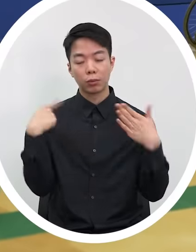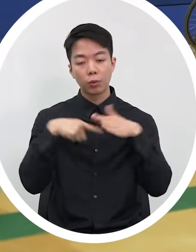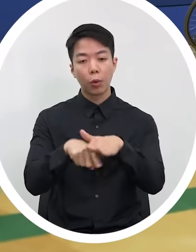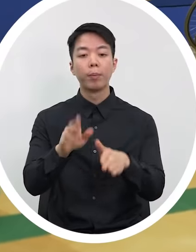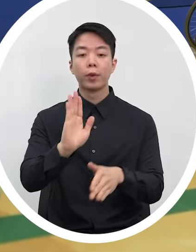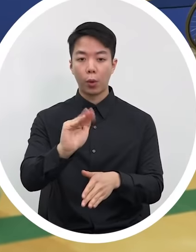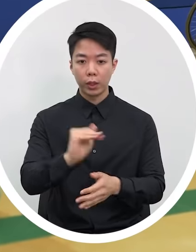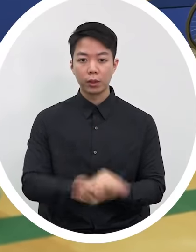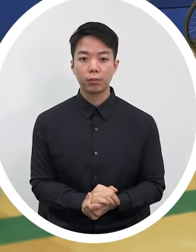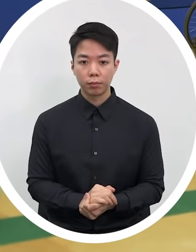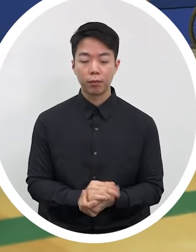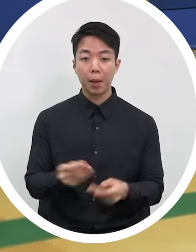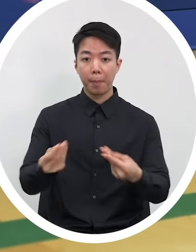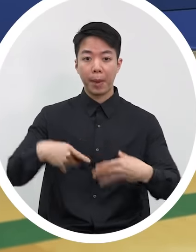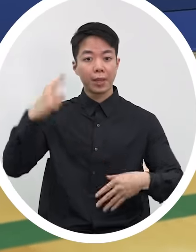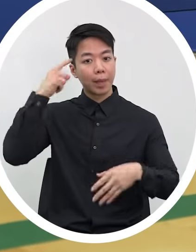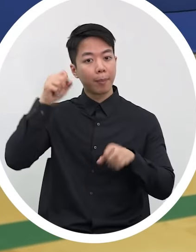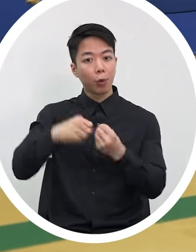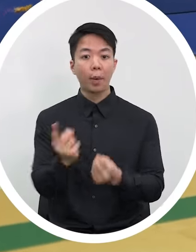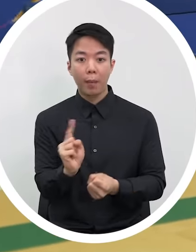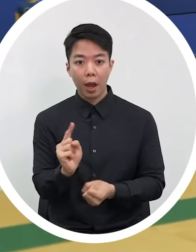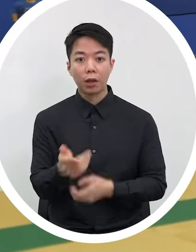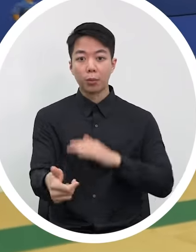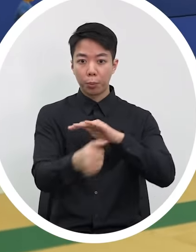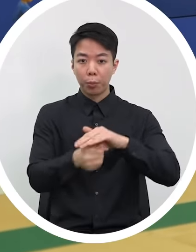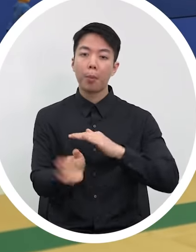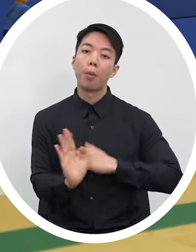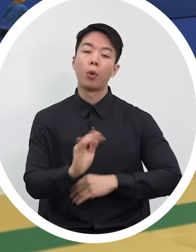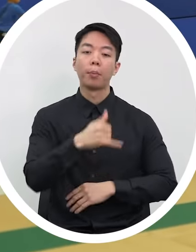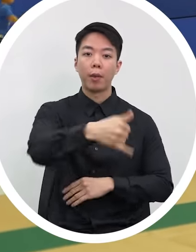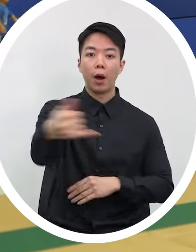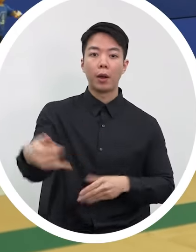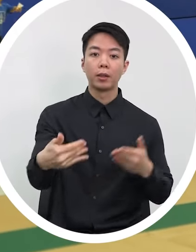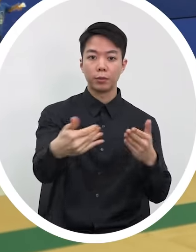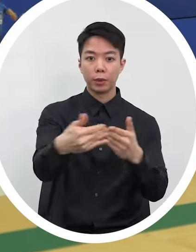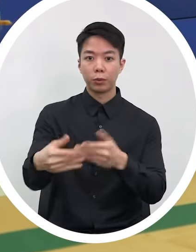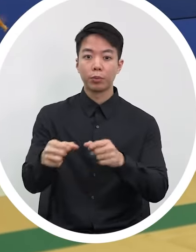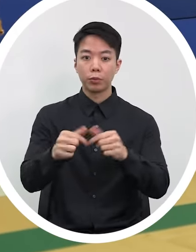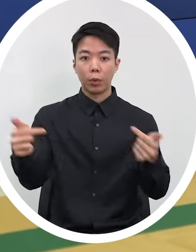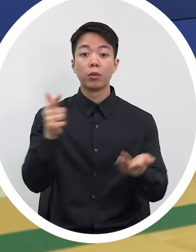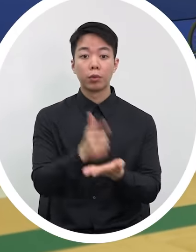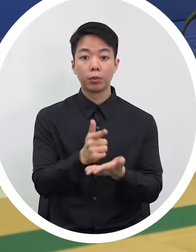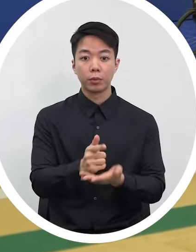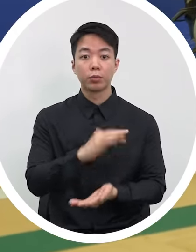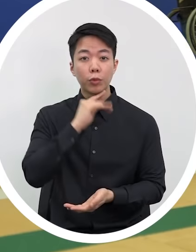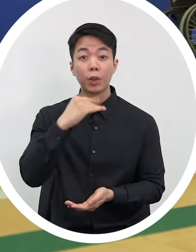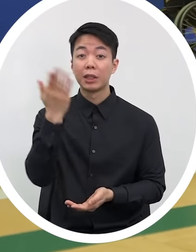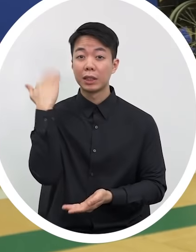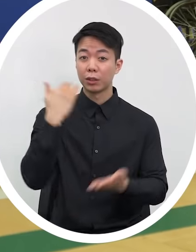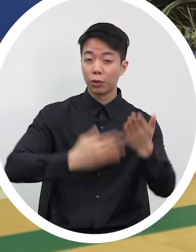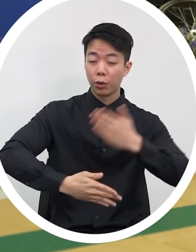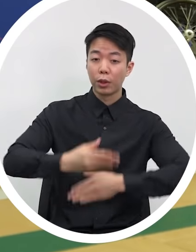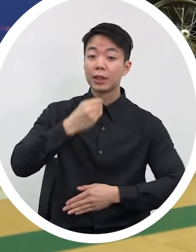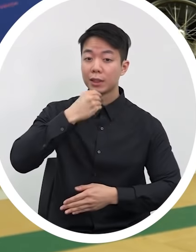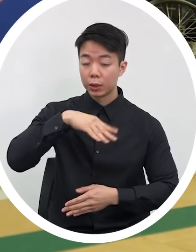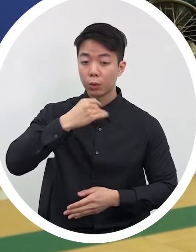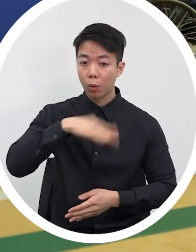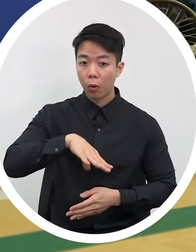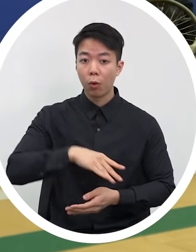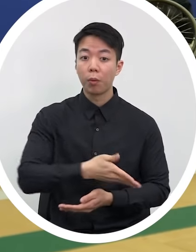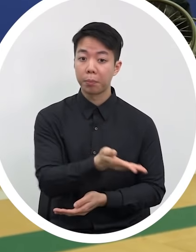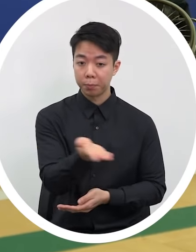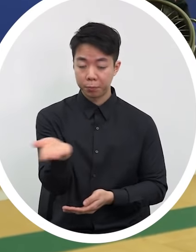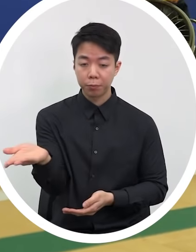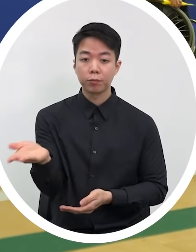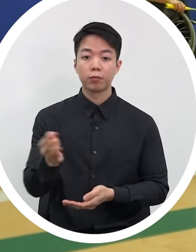融。咁呢個都係令我哋養成一個習慣，要走翻出嚟社區啊，同埋走翻出嚟同人接觸。咁所以我都係呼籲各